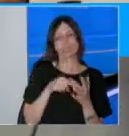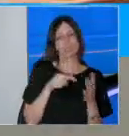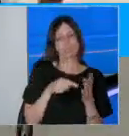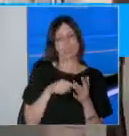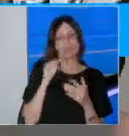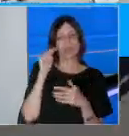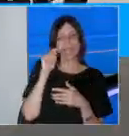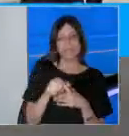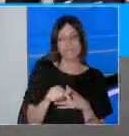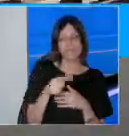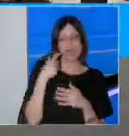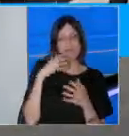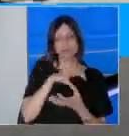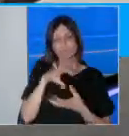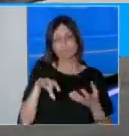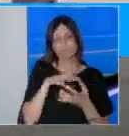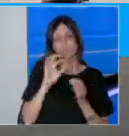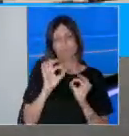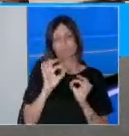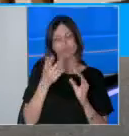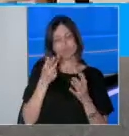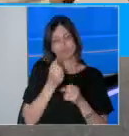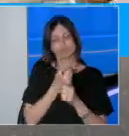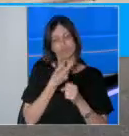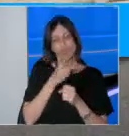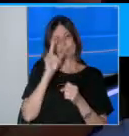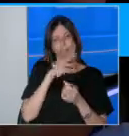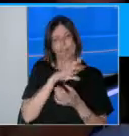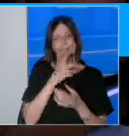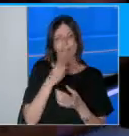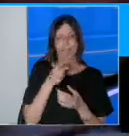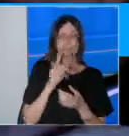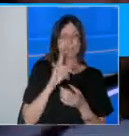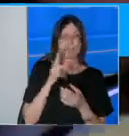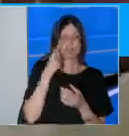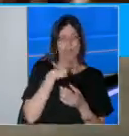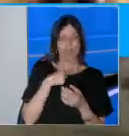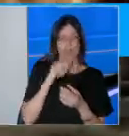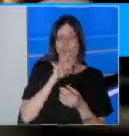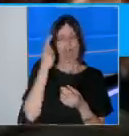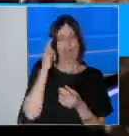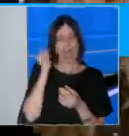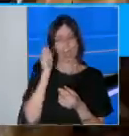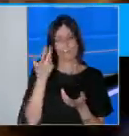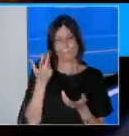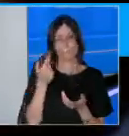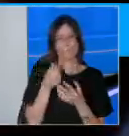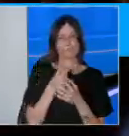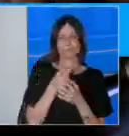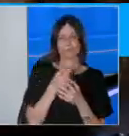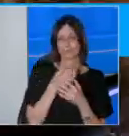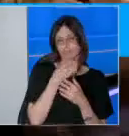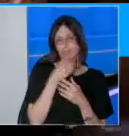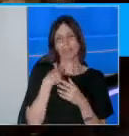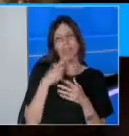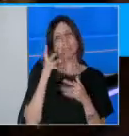לבוא ולהציס ולשפוך שמן על המדורה בימים כאלה, בעיניי הוא לא חכם. ואני מצפה מכל חברי